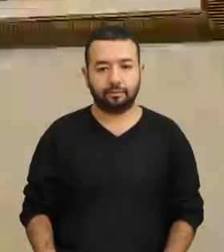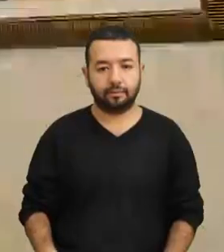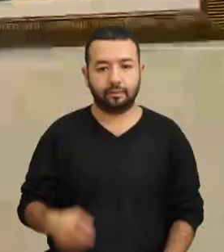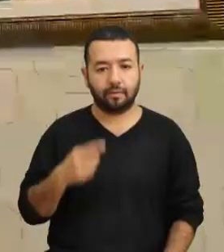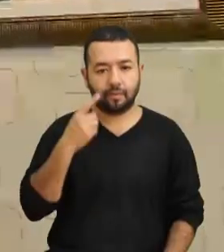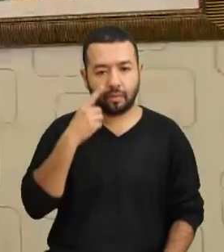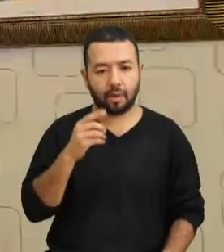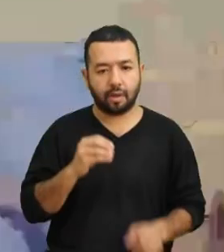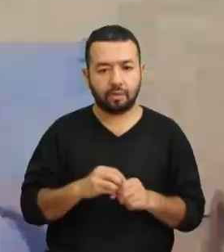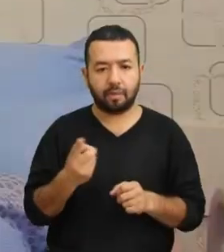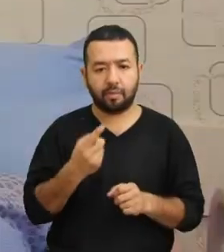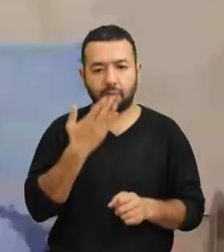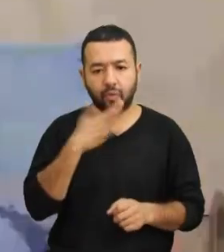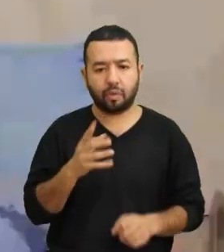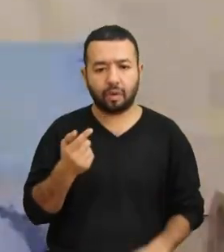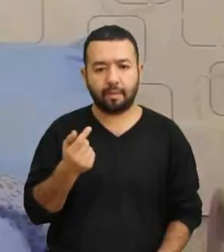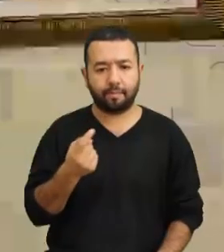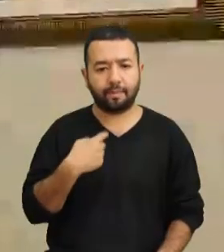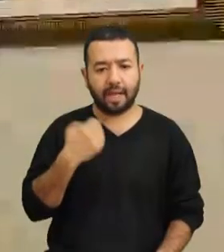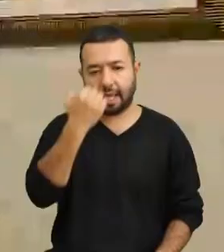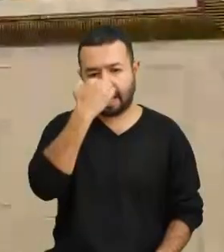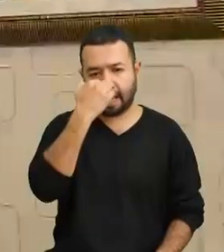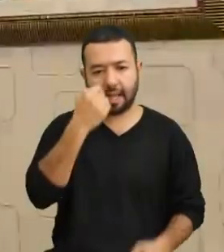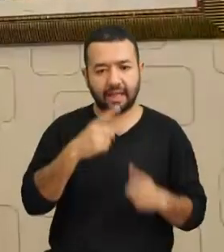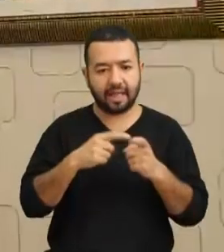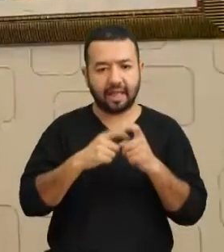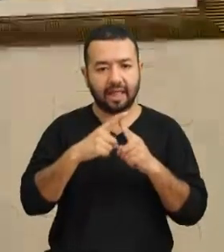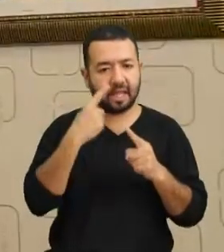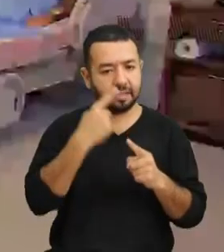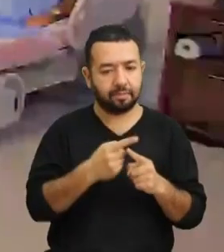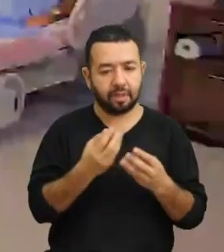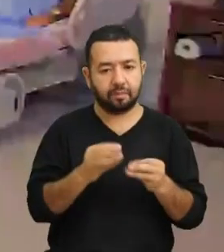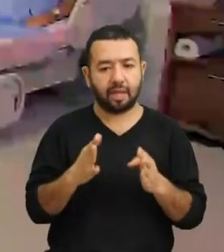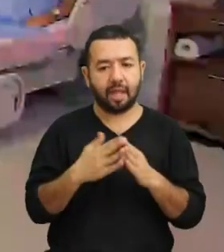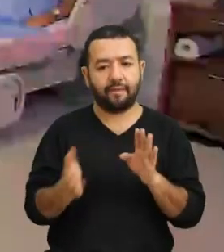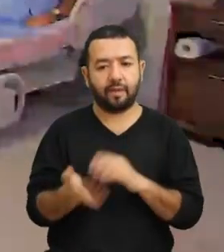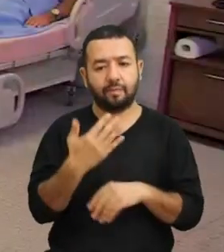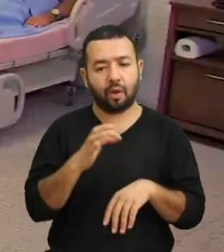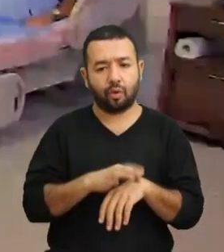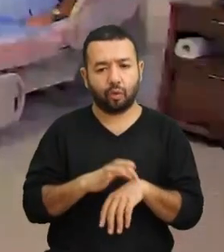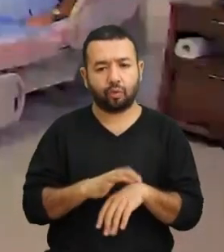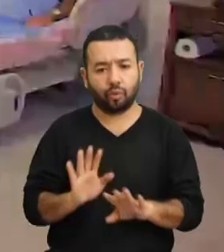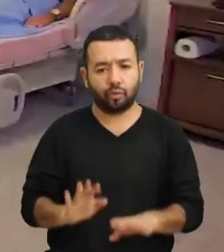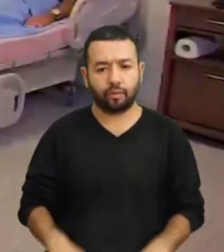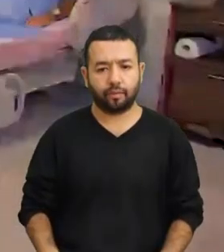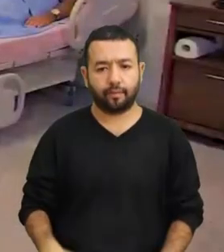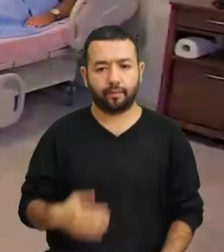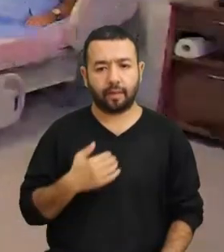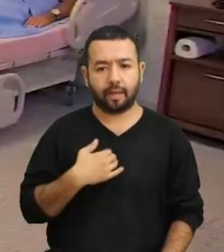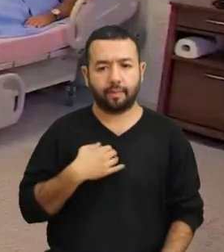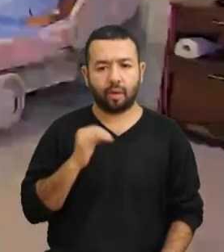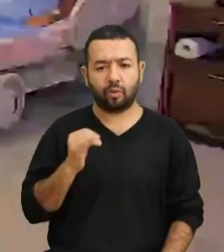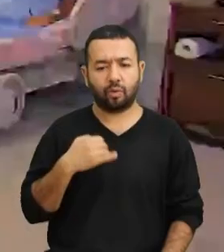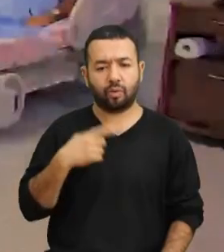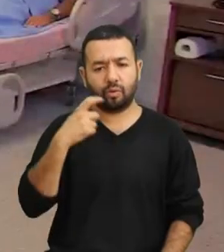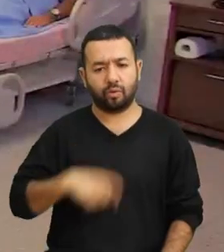Görünen muayenede hiçbir şeyiniz yok. Birkaç tahlil ve sonuç bekliyorum. Ondan sonra taburcu edebilirim sizi. Ah doktor. Ben kendimi çok